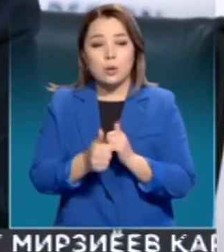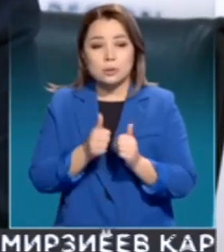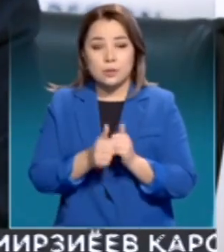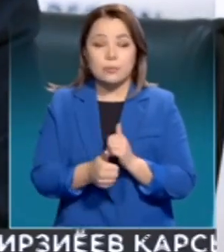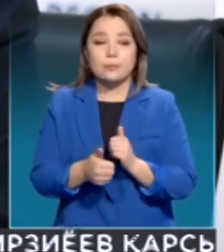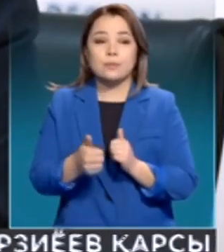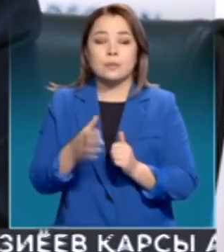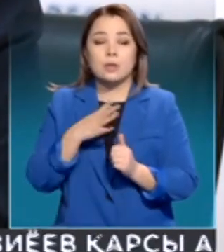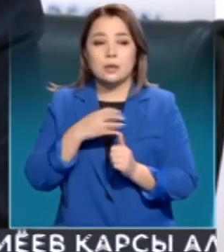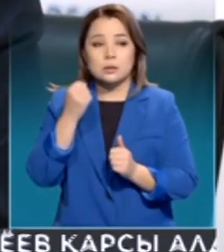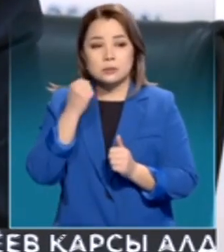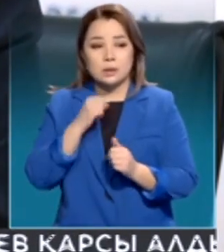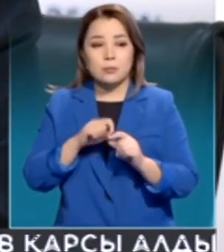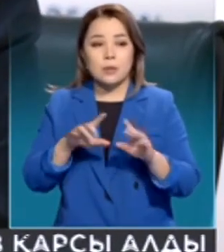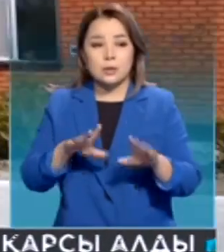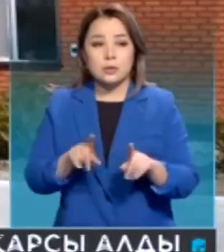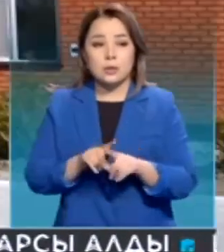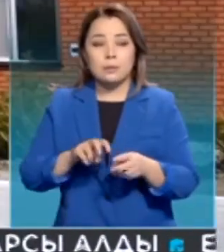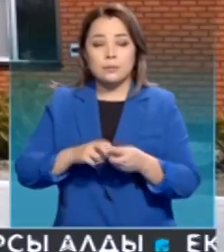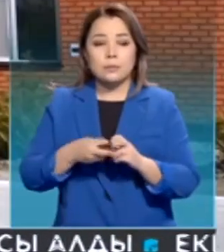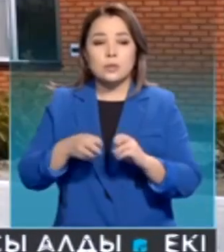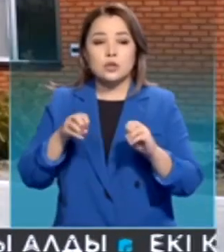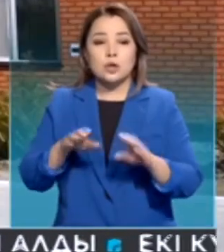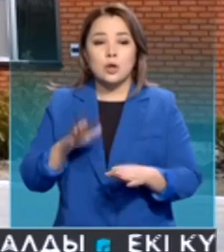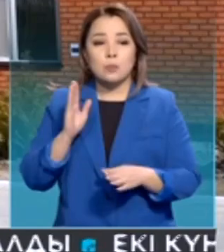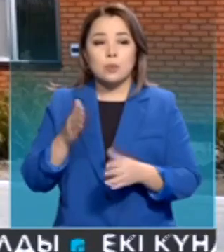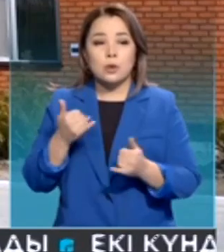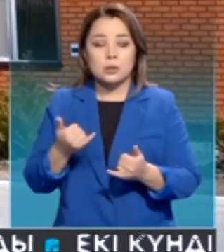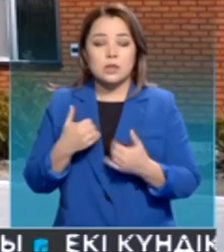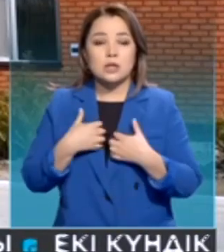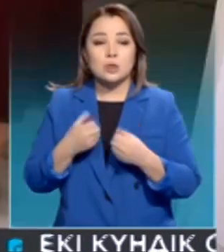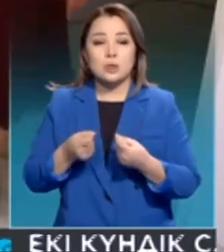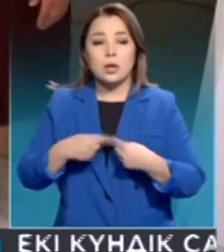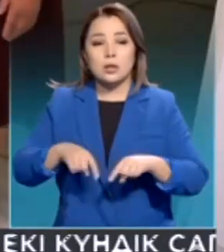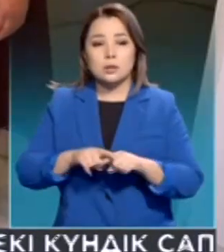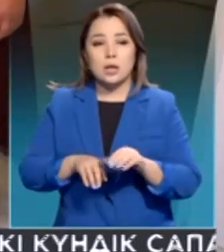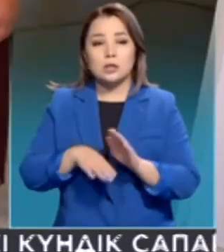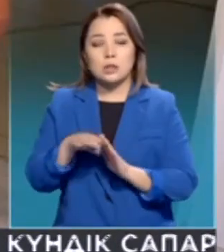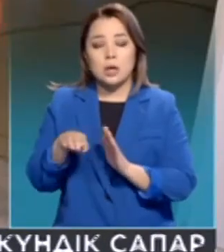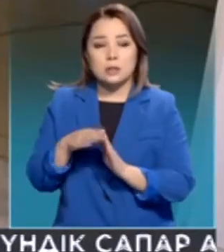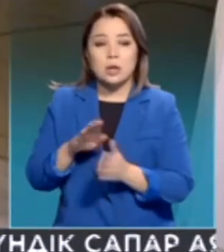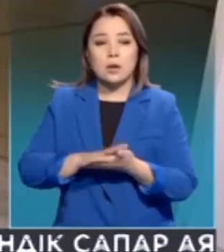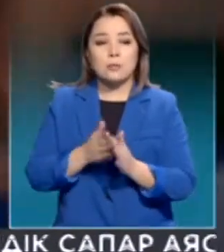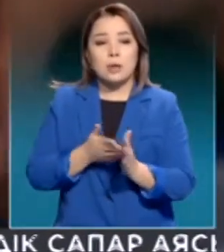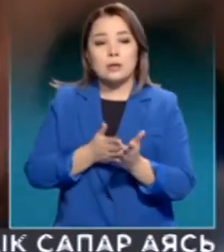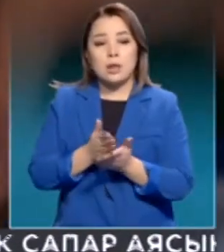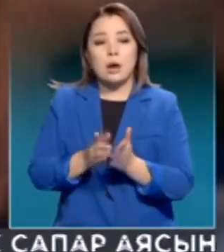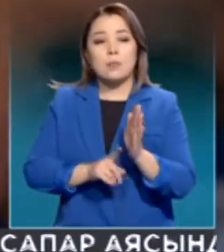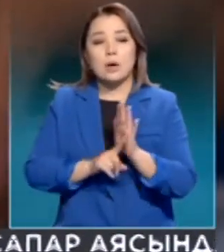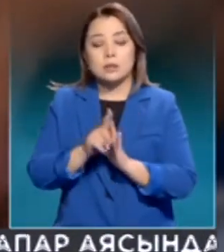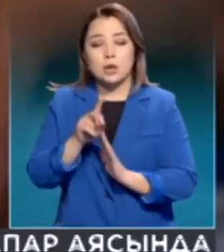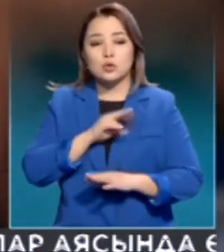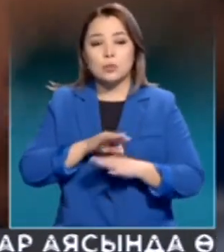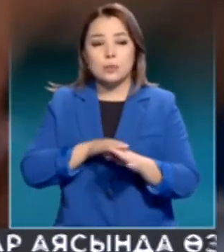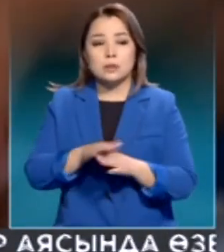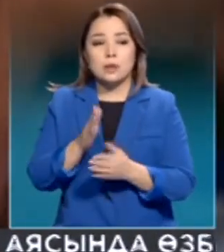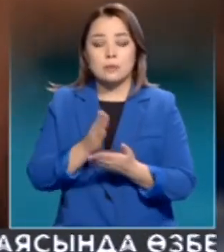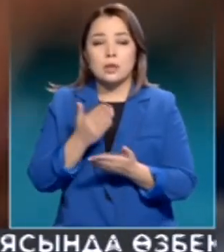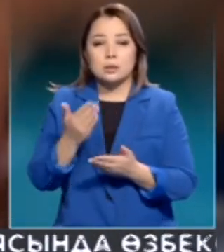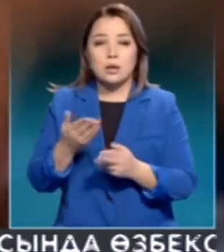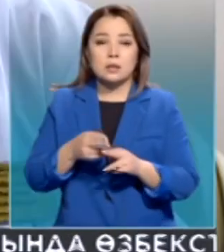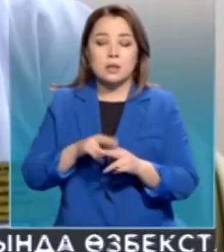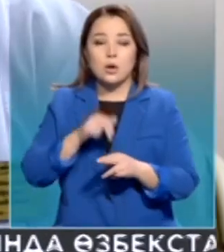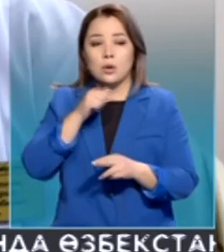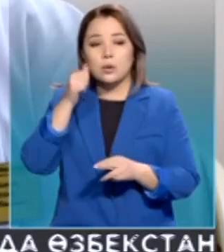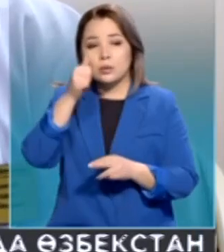апатты мектептердің мәселесін толық шешеміз. Денсаулық сақтау саласын жақсарту бағытында да игі бастамалар жүзеге асырылып келеді. Былтырдан